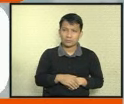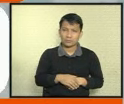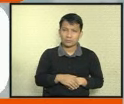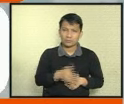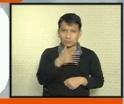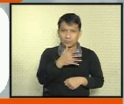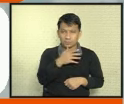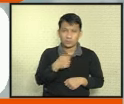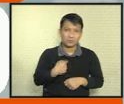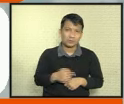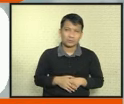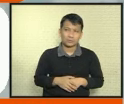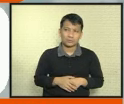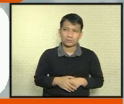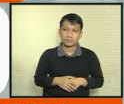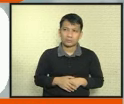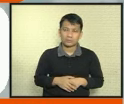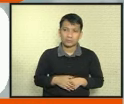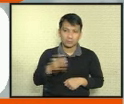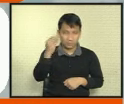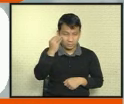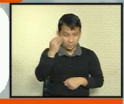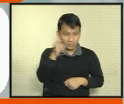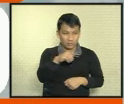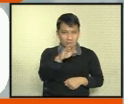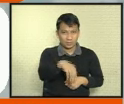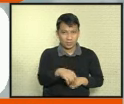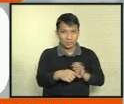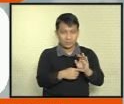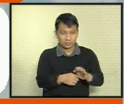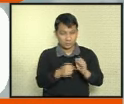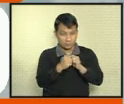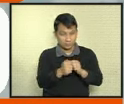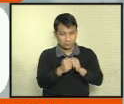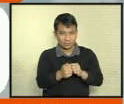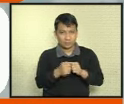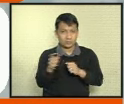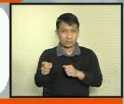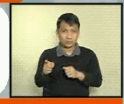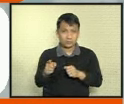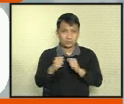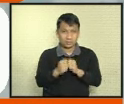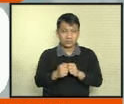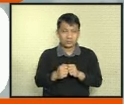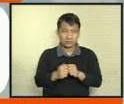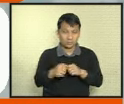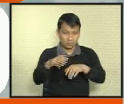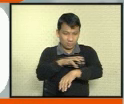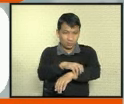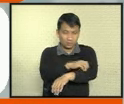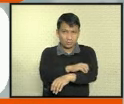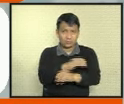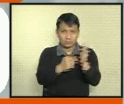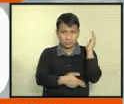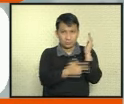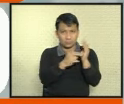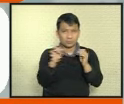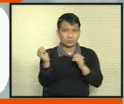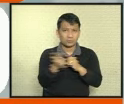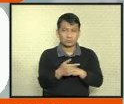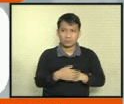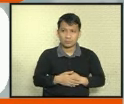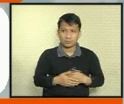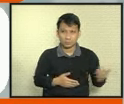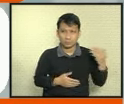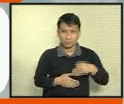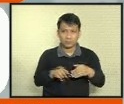Mamark. Ay, Mark, alam mo yan. Kasama ka nung nagwensya, di ba? Kasama kayo, nag-hotel, di ba? Kasama kayo lahat. Pupunta pa ba